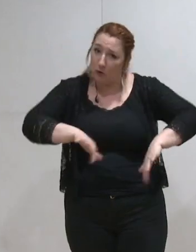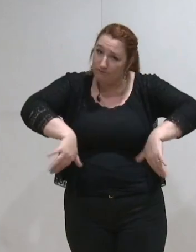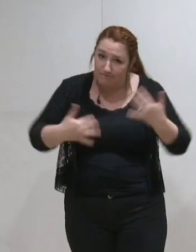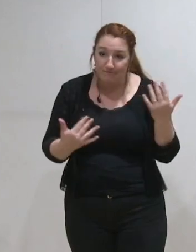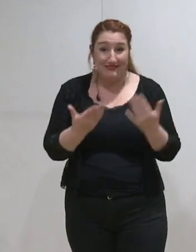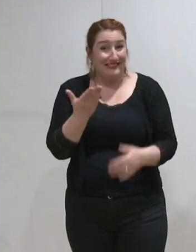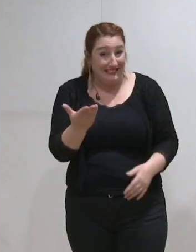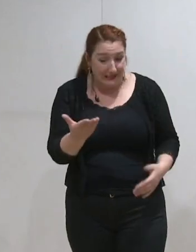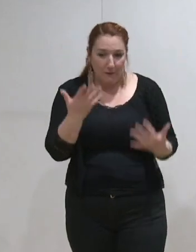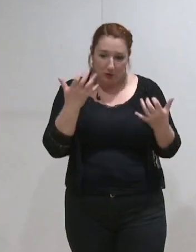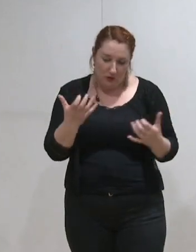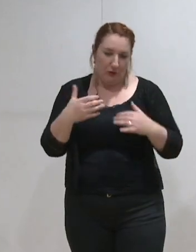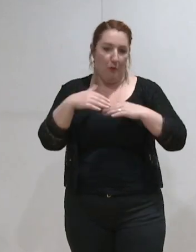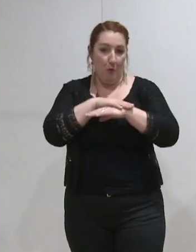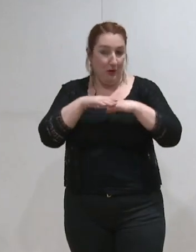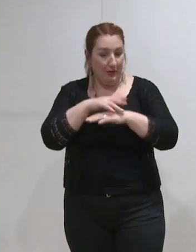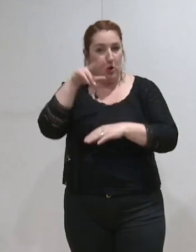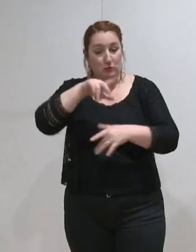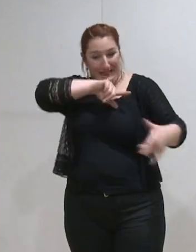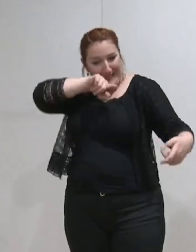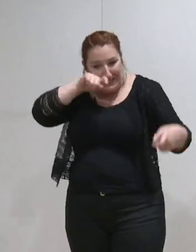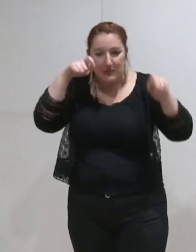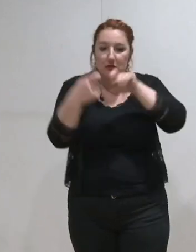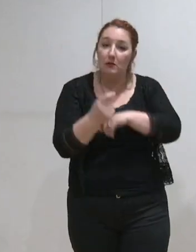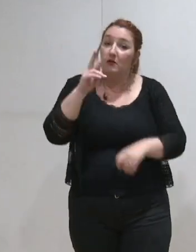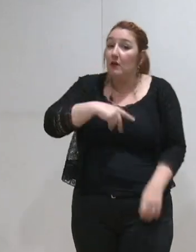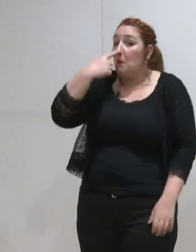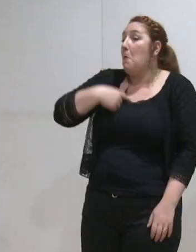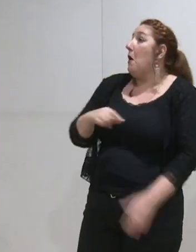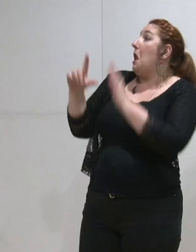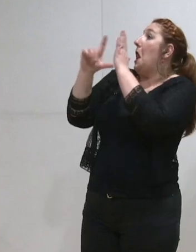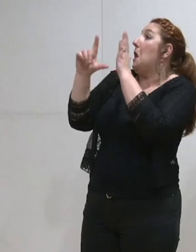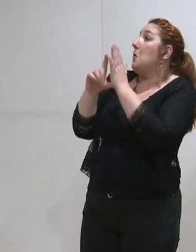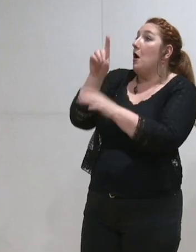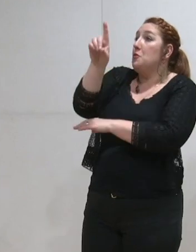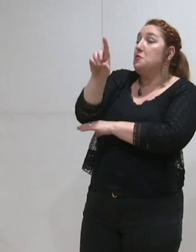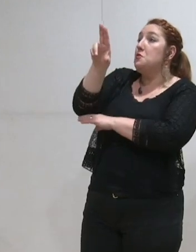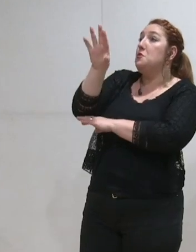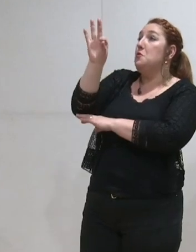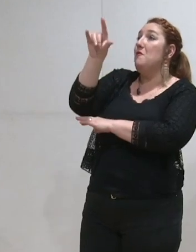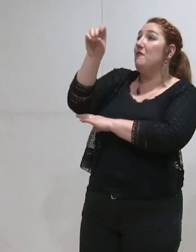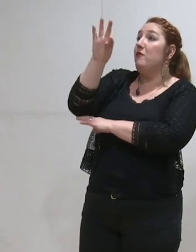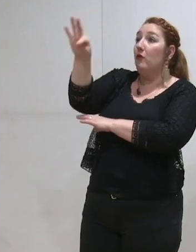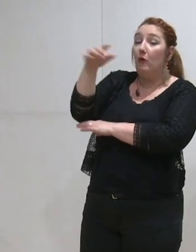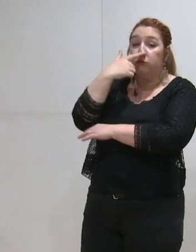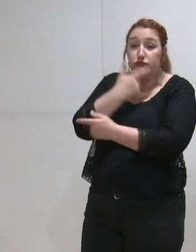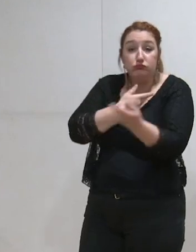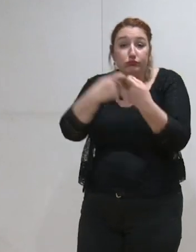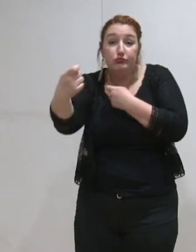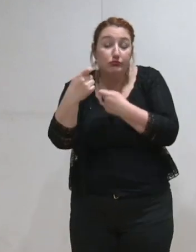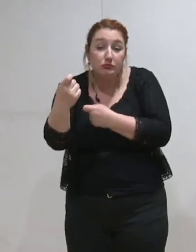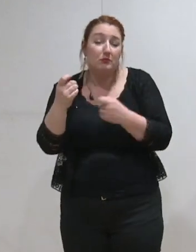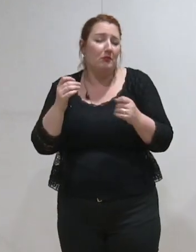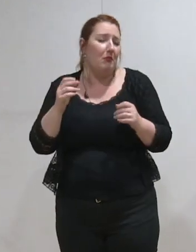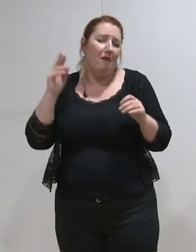révision de cette politique du logement je trouve que la loi du flot de ce point de vue là est passée complètement à côté de la plaque elle a